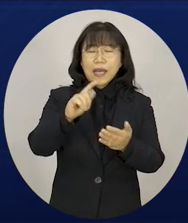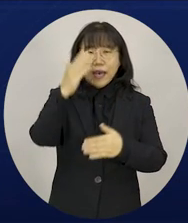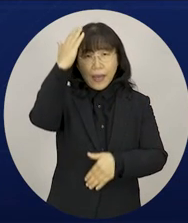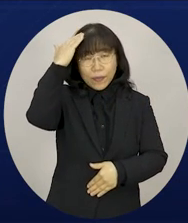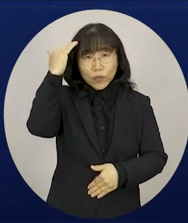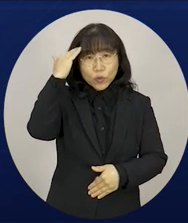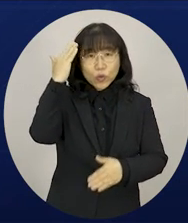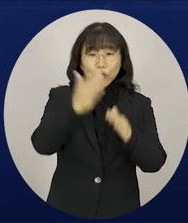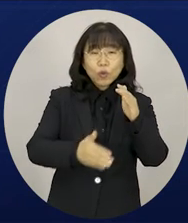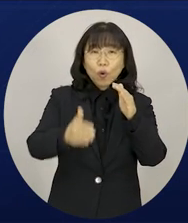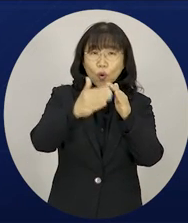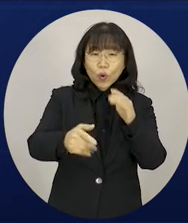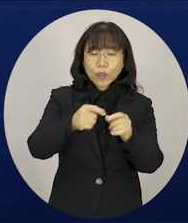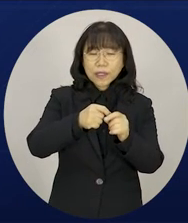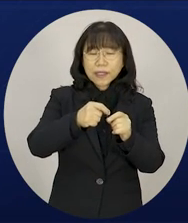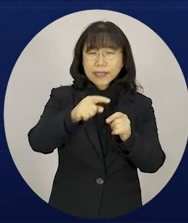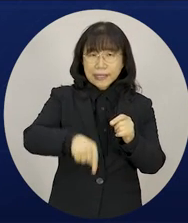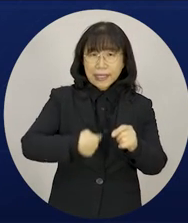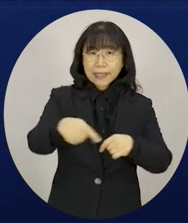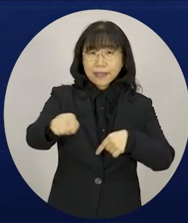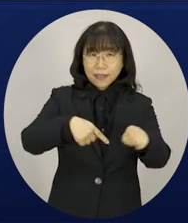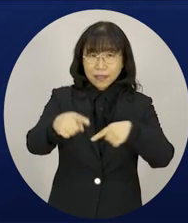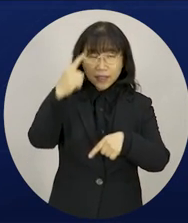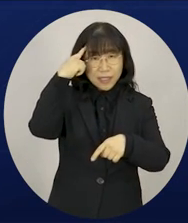한국공공자치연구원에서 발표한 2022년